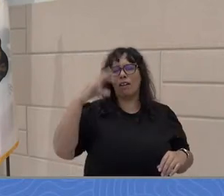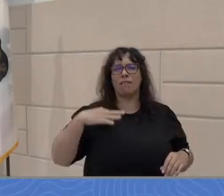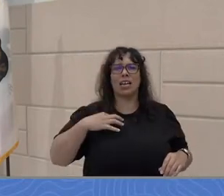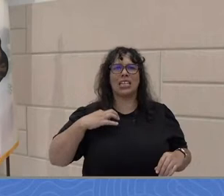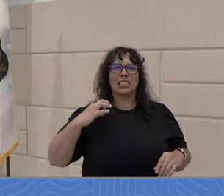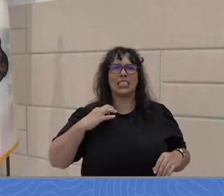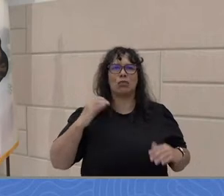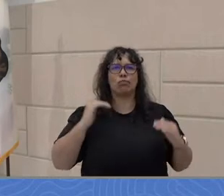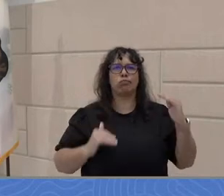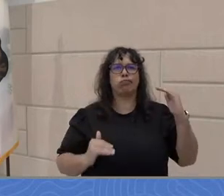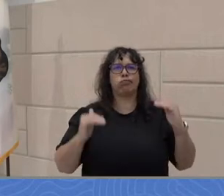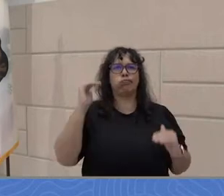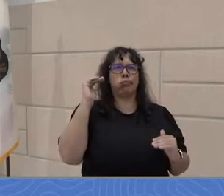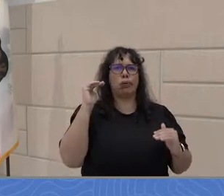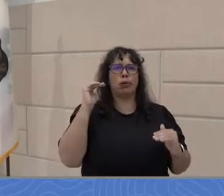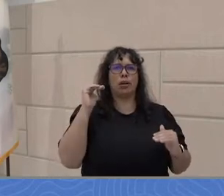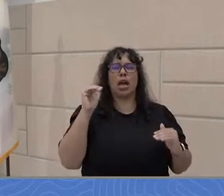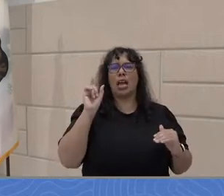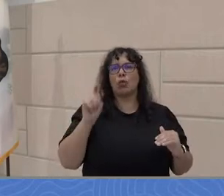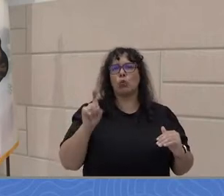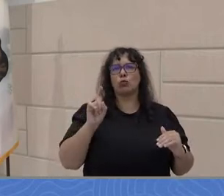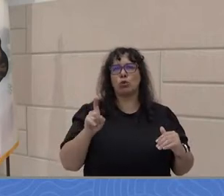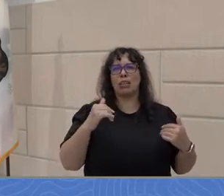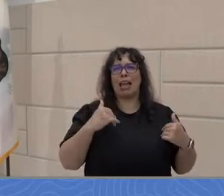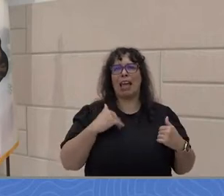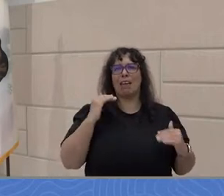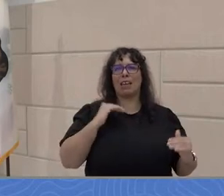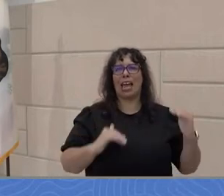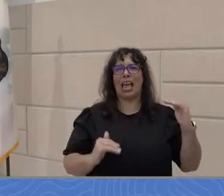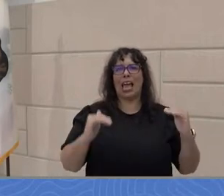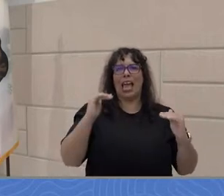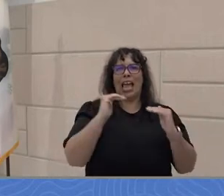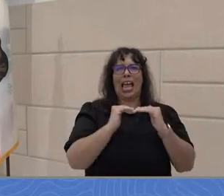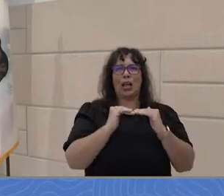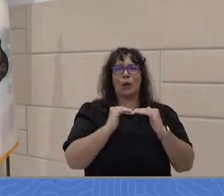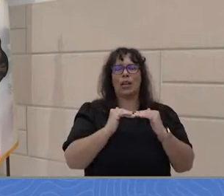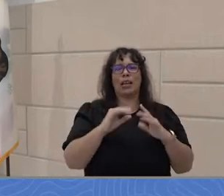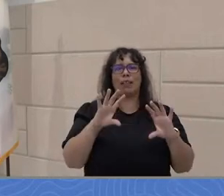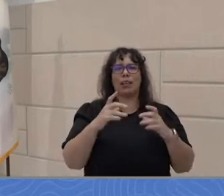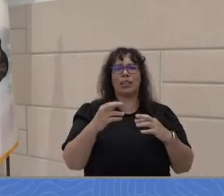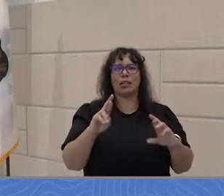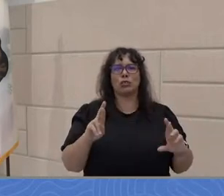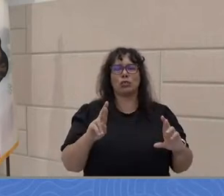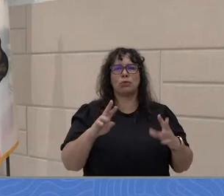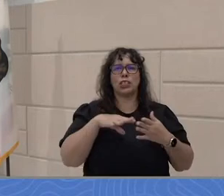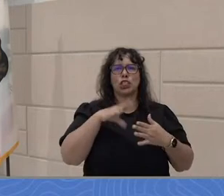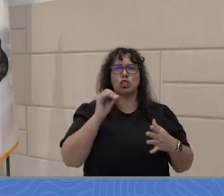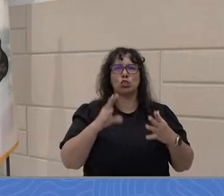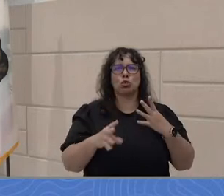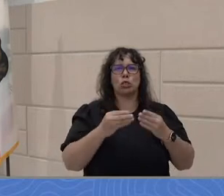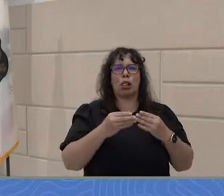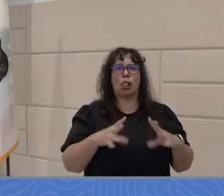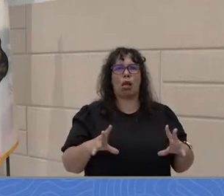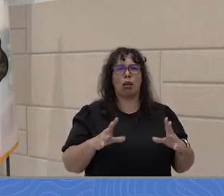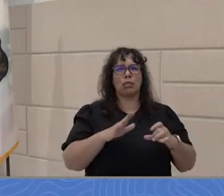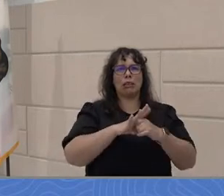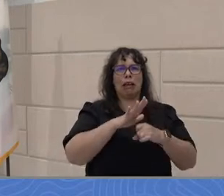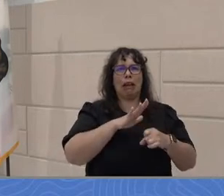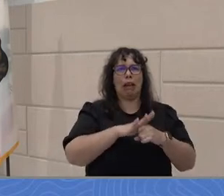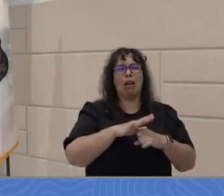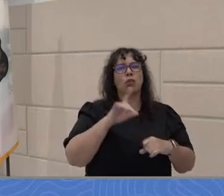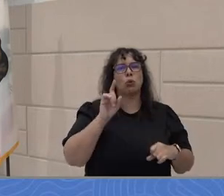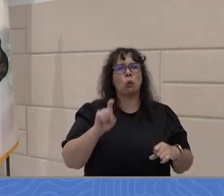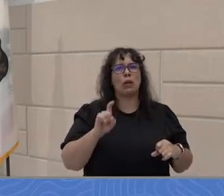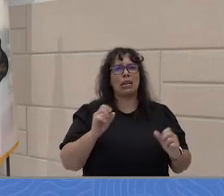វាមានភាពមិនស្មើគ្នាសោះដូច្នេះគឺថាក្រសួងអប់រំ District នឹងមិនចែកជំនួយឲ្យស្មើគ្នាសម្រាប់ការបង្ហា